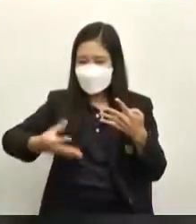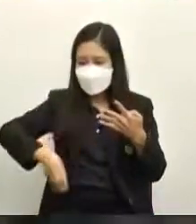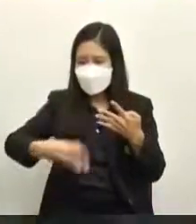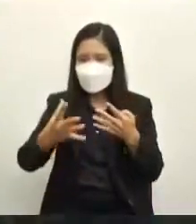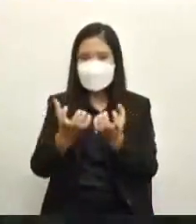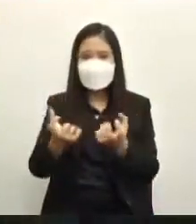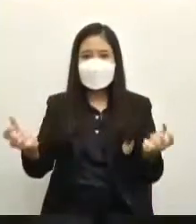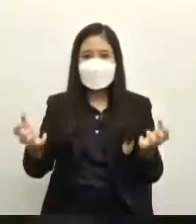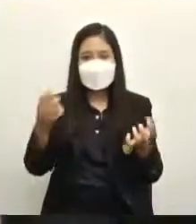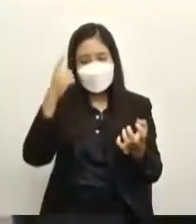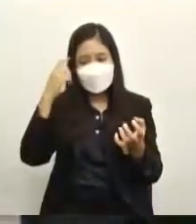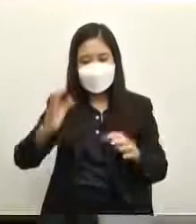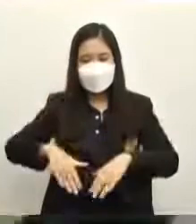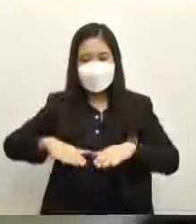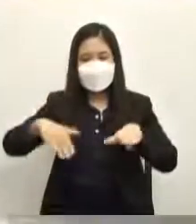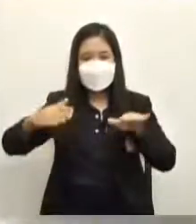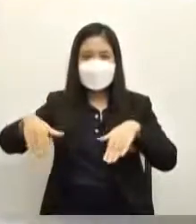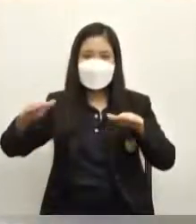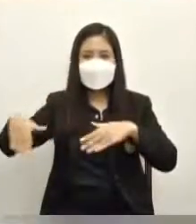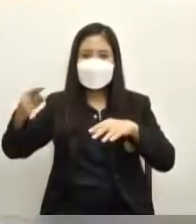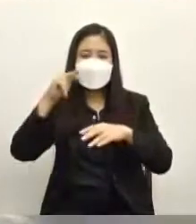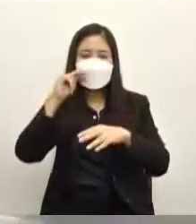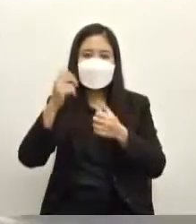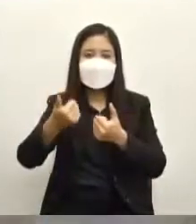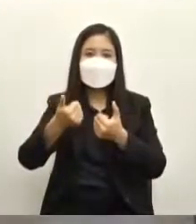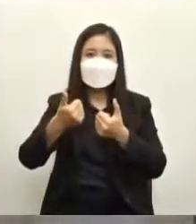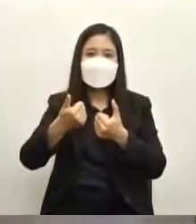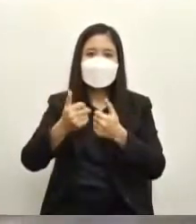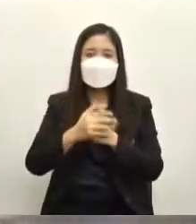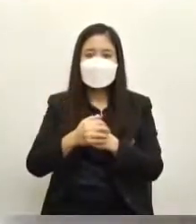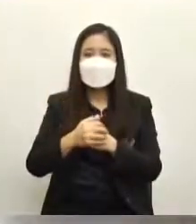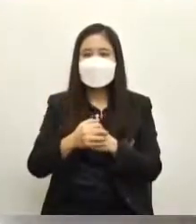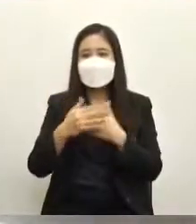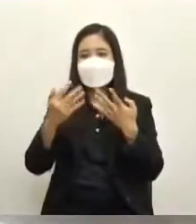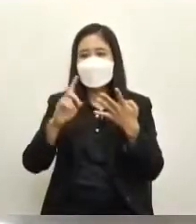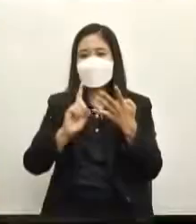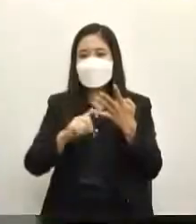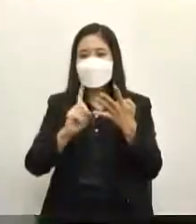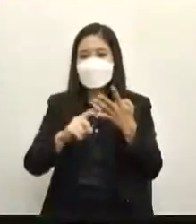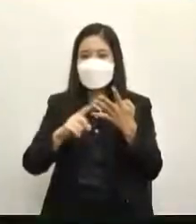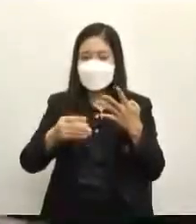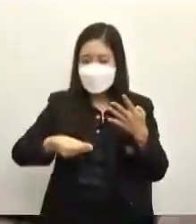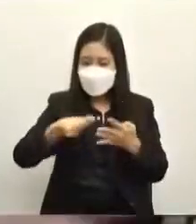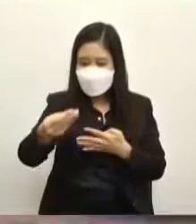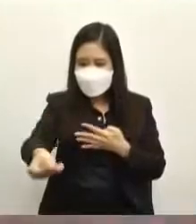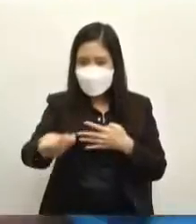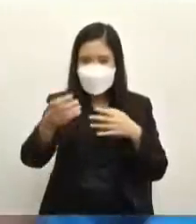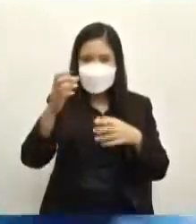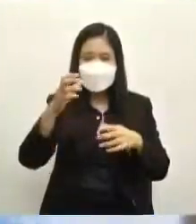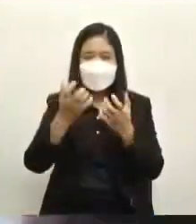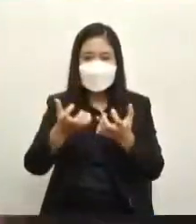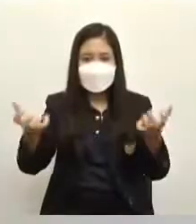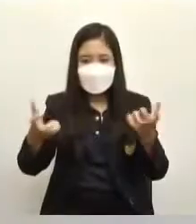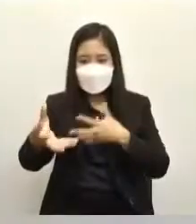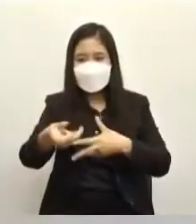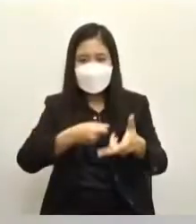ที่เราสามารถลอยน้ำได้เพื่อให้ผู้ประสบภัยเกาะไว้นะครับสุดท้ายเลยก็คือการยื่นของที่มีวัตถุที่มีระยะ